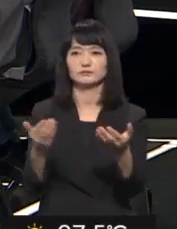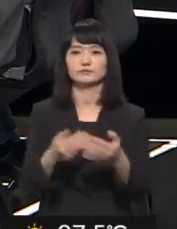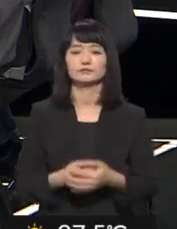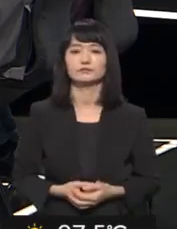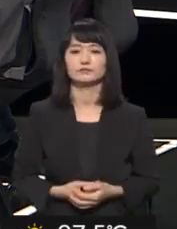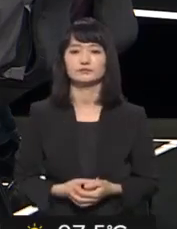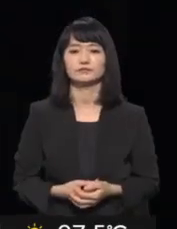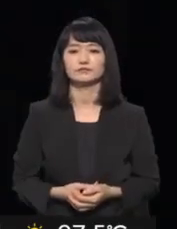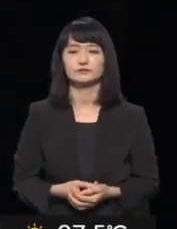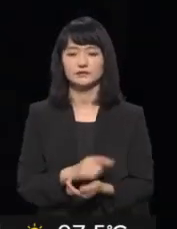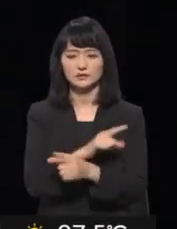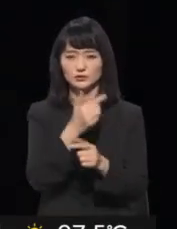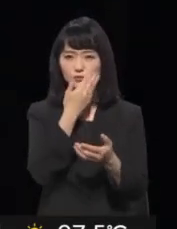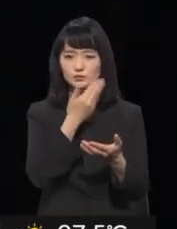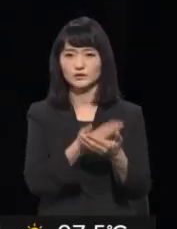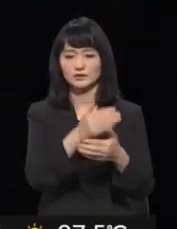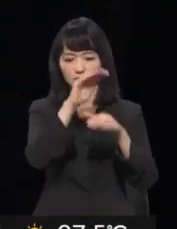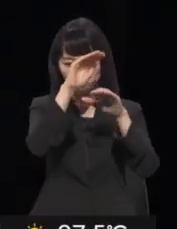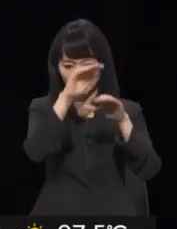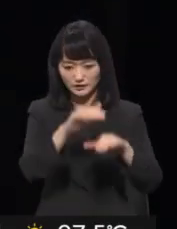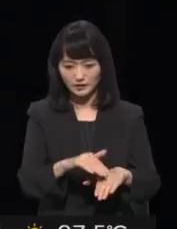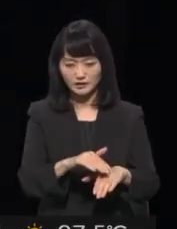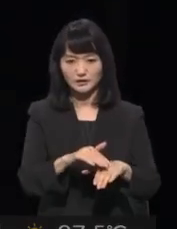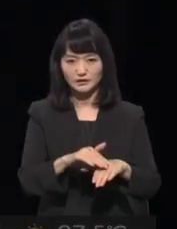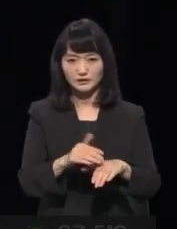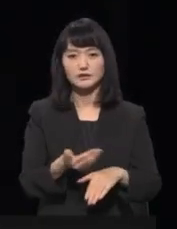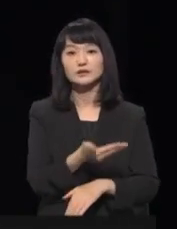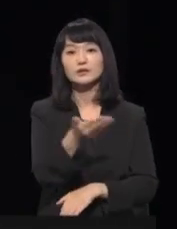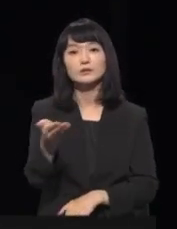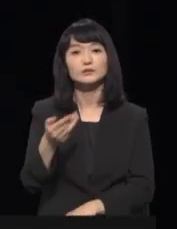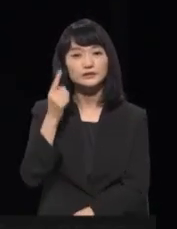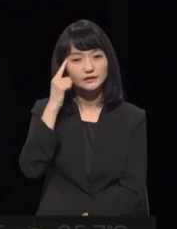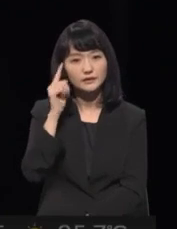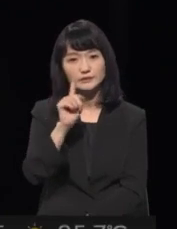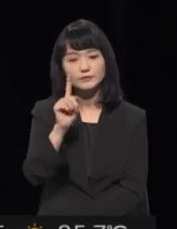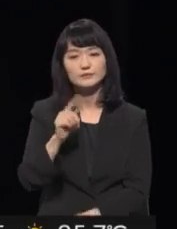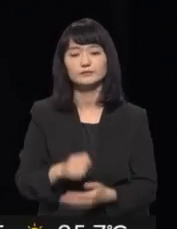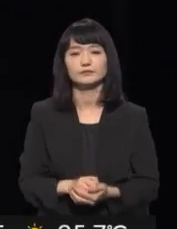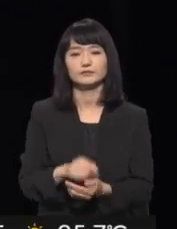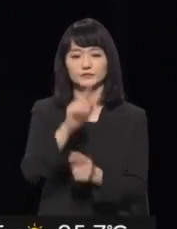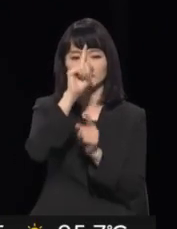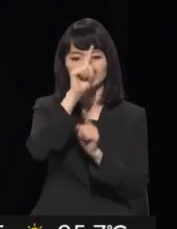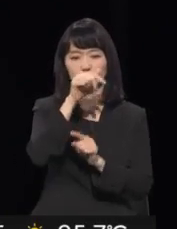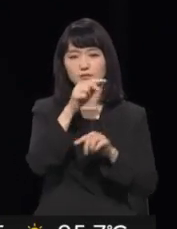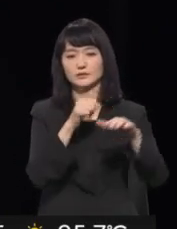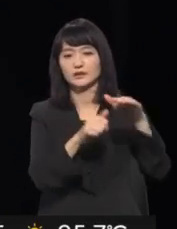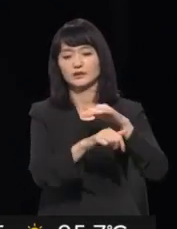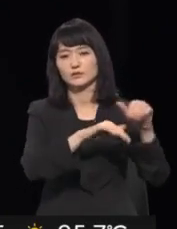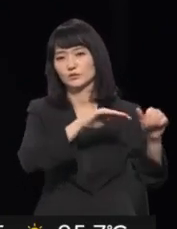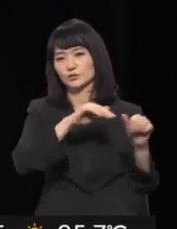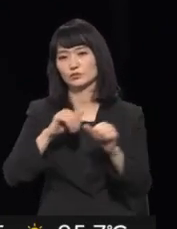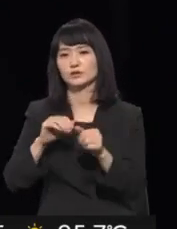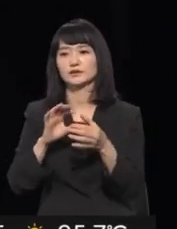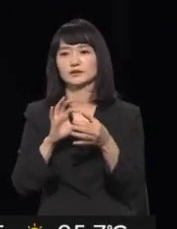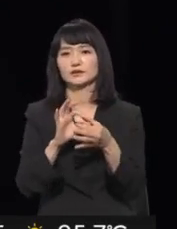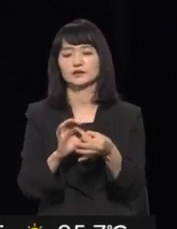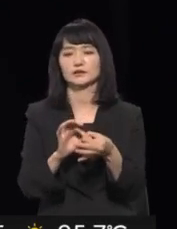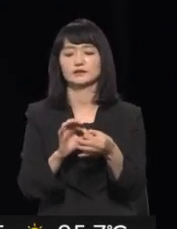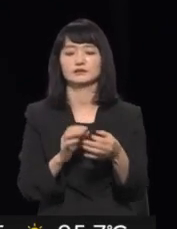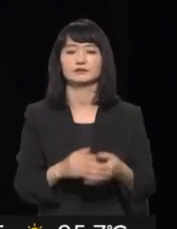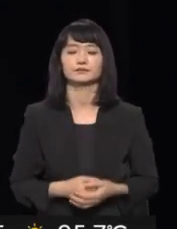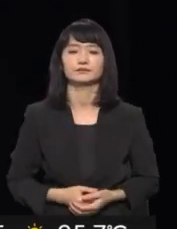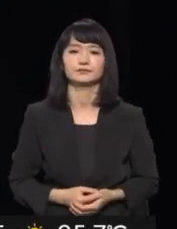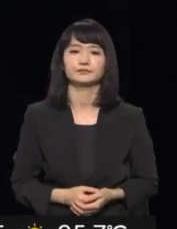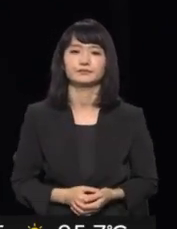오늘 여러 뭐 중요한 현안들이 있는데 현안에 대한 시청자 의견 들어보겠습니다. 일단 이재명 대표 소환에 관련돼서 지숙